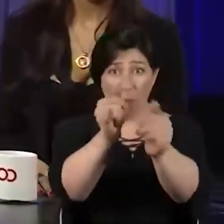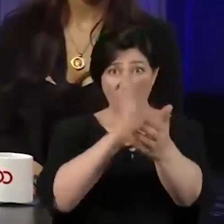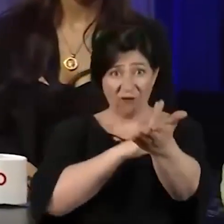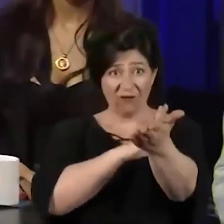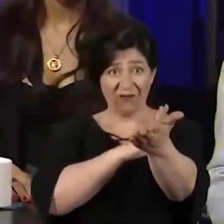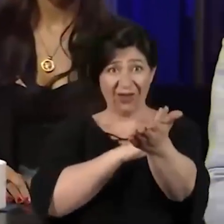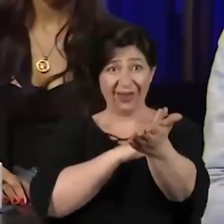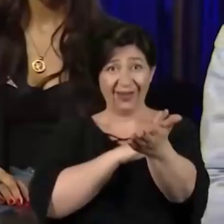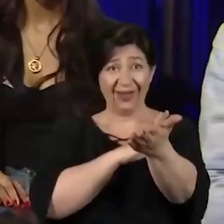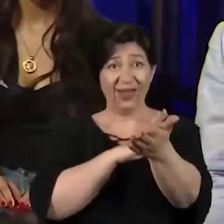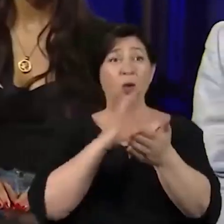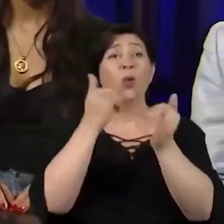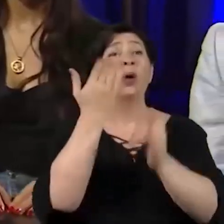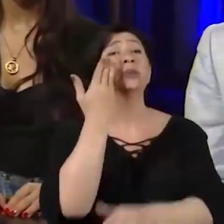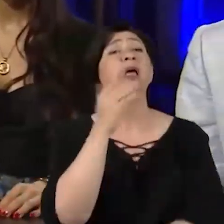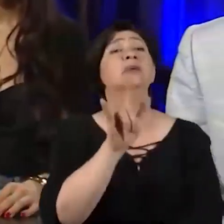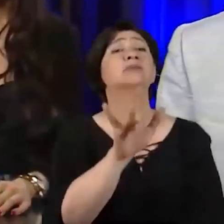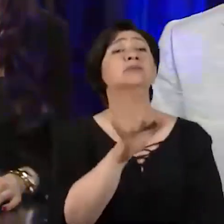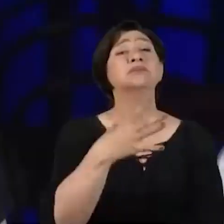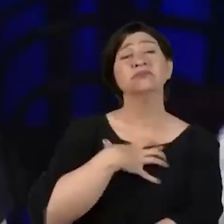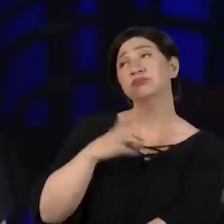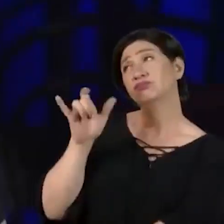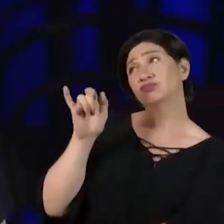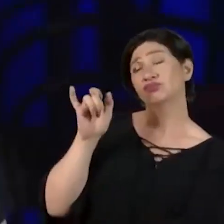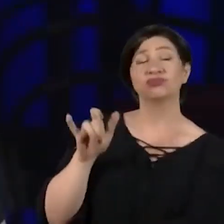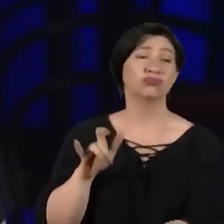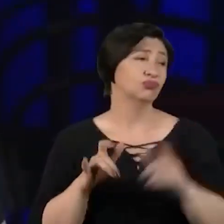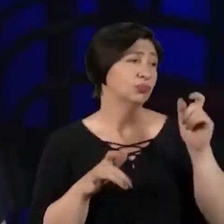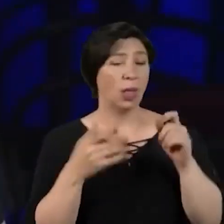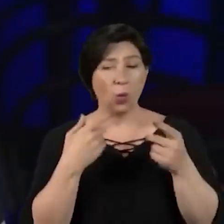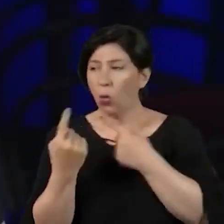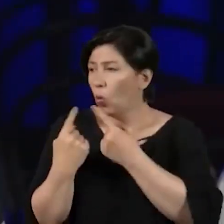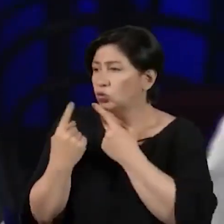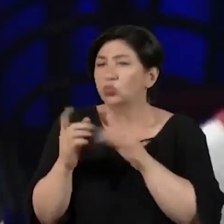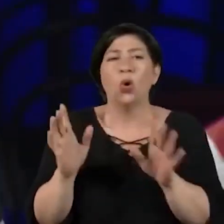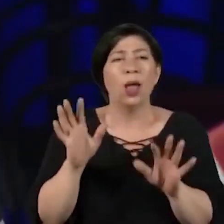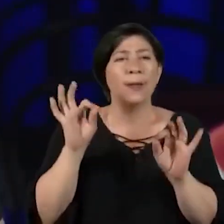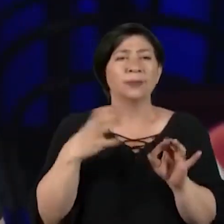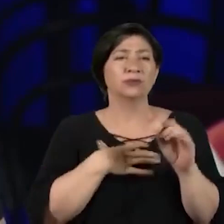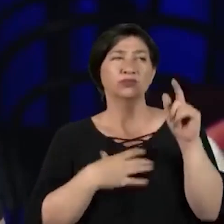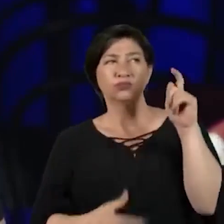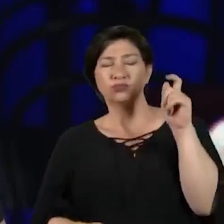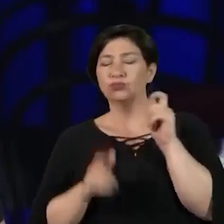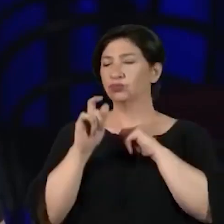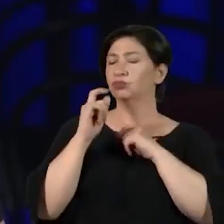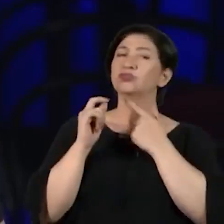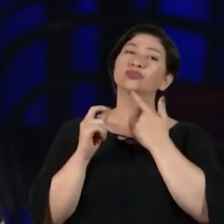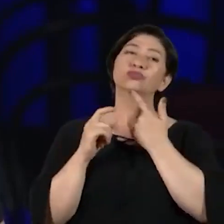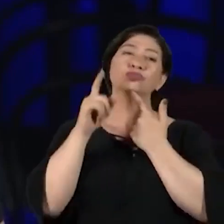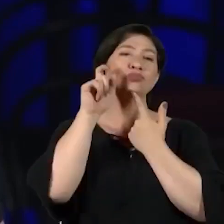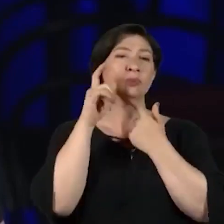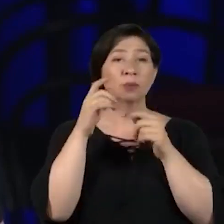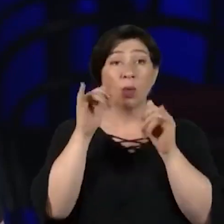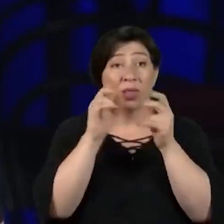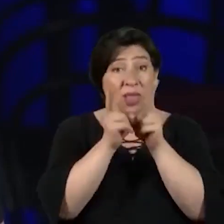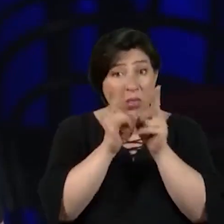oynanıyor burada. Ne oyunu seyrediyor, ne birbiriyle diyalog kuruyor. Sürekli kendi fotoğraflarını çekiyorlar ve oyun